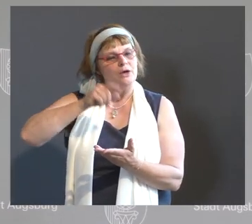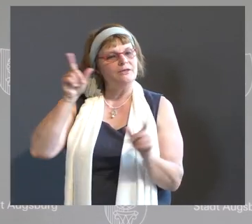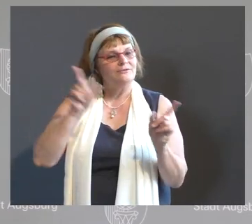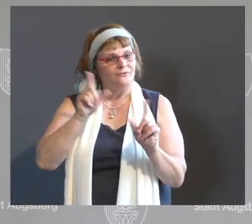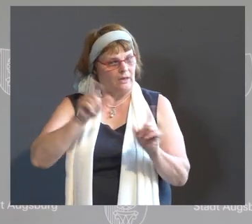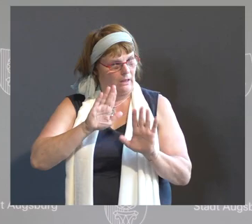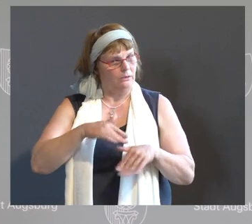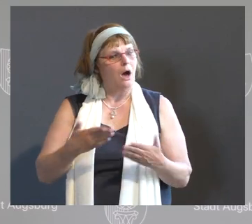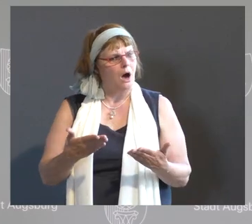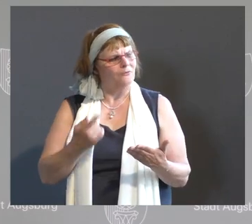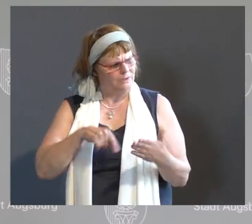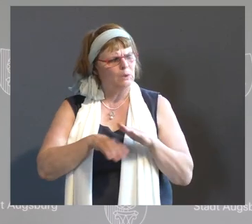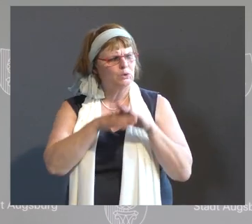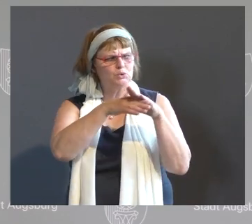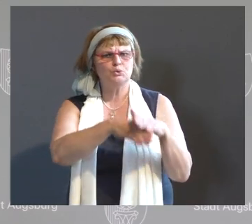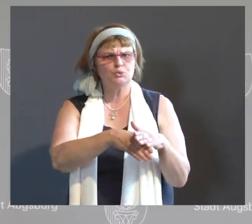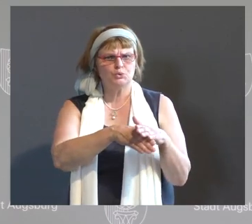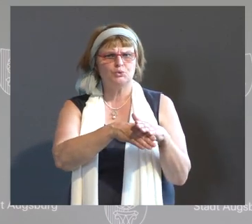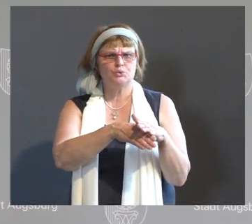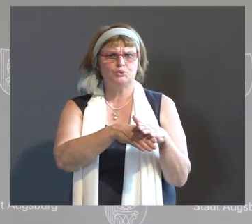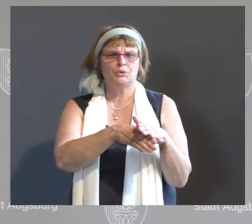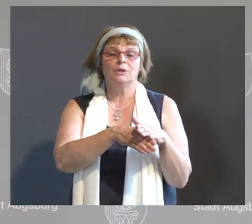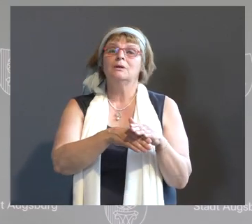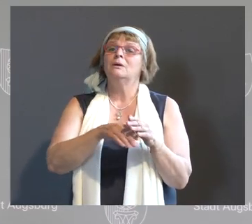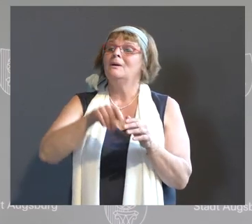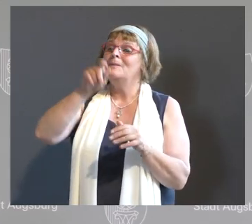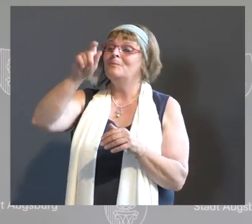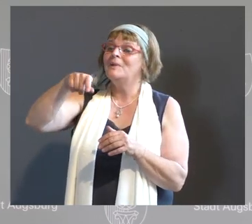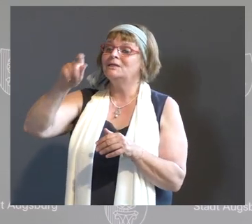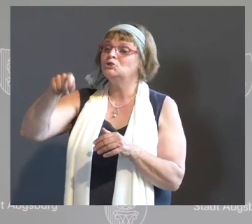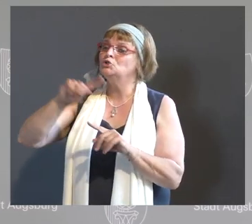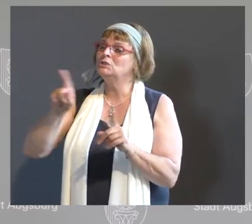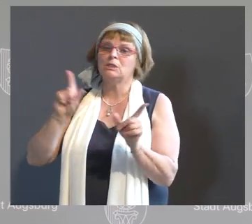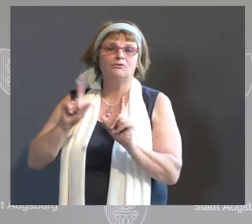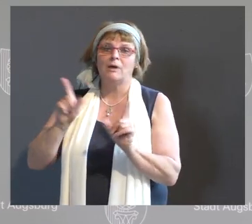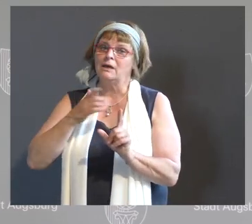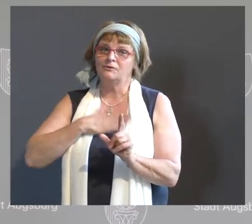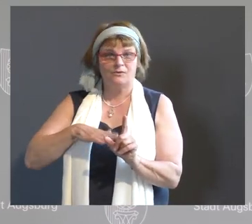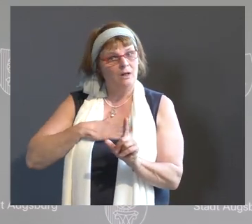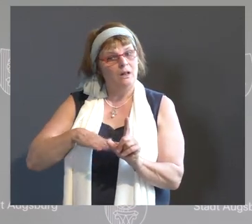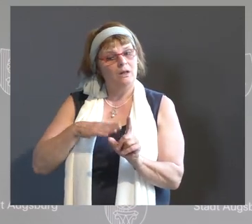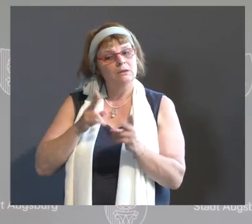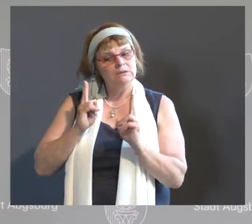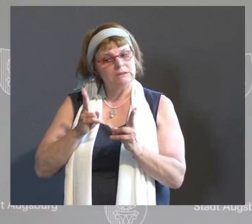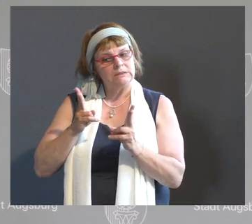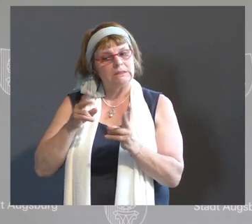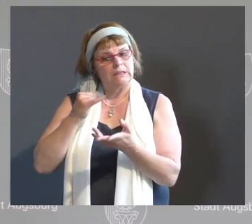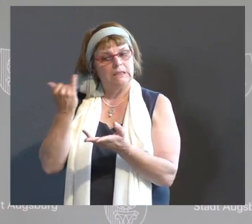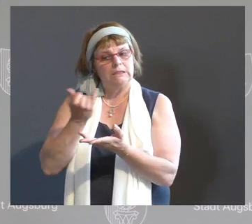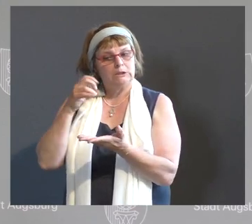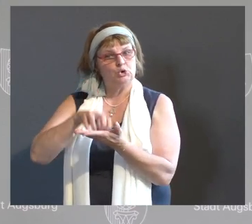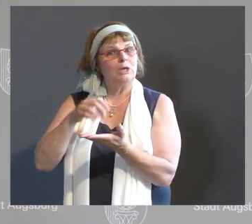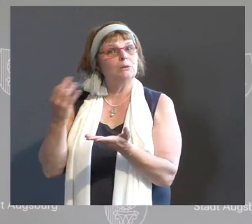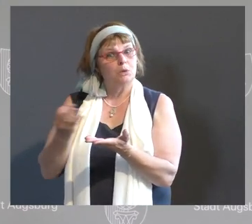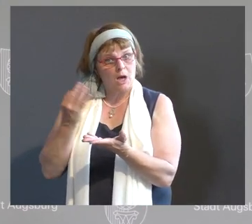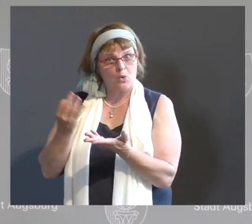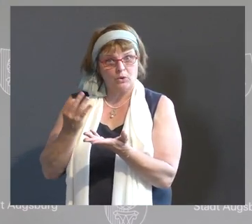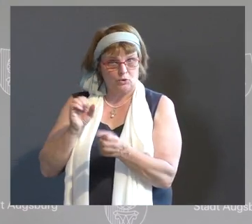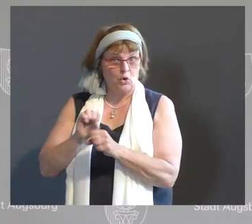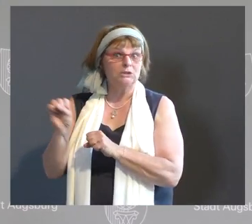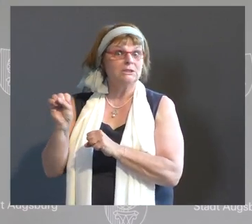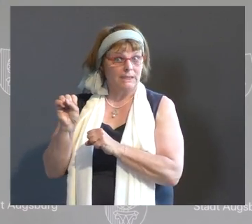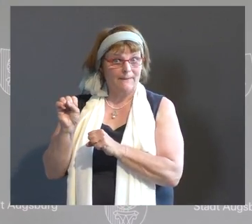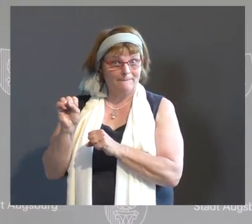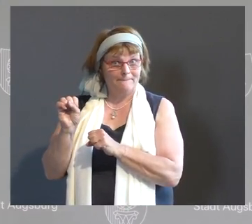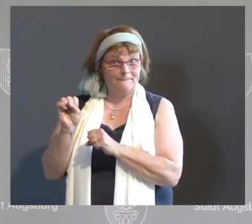wir. Es gibt auch noch andere Bürger, die vielleicht nicht feiern wollen, aber die trotzdem eine sichere Innenstadt haben wollen. Und ich glaube, das muss